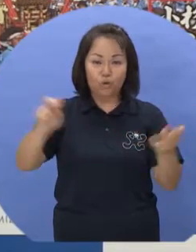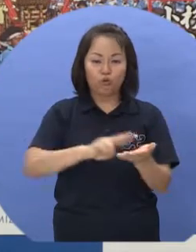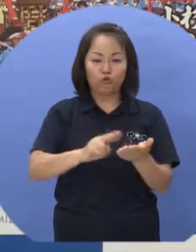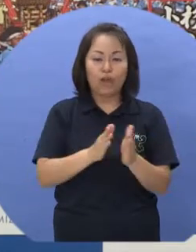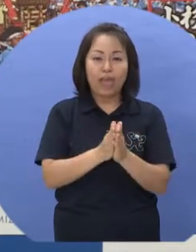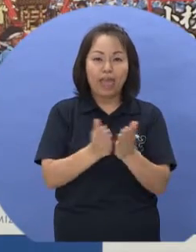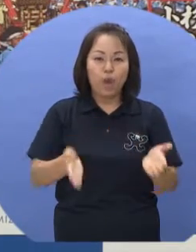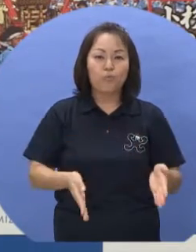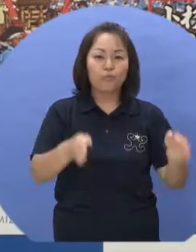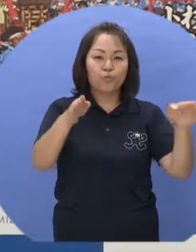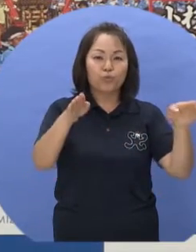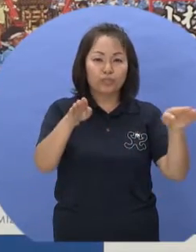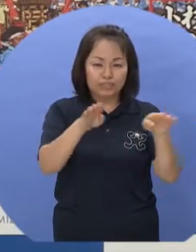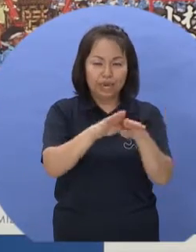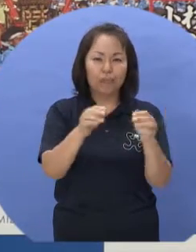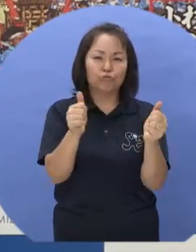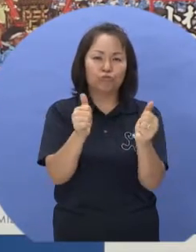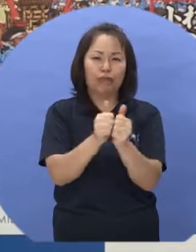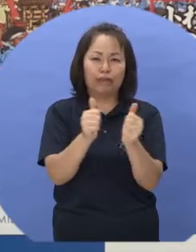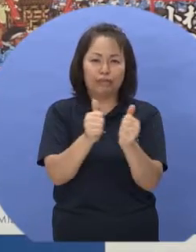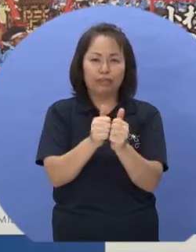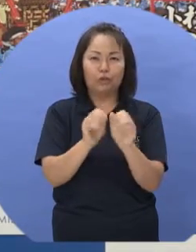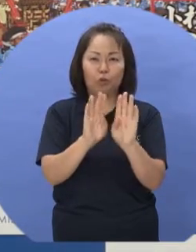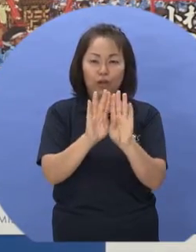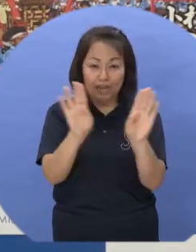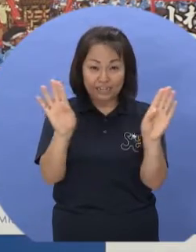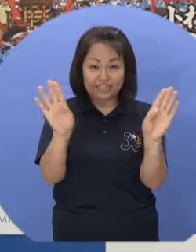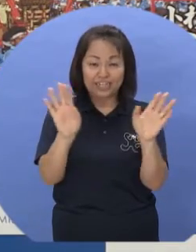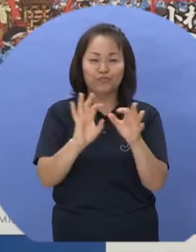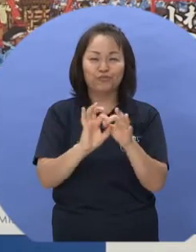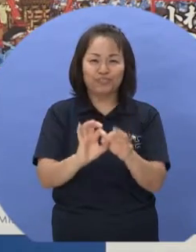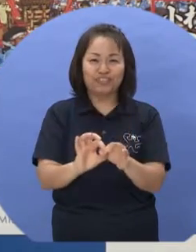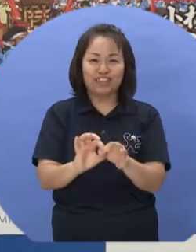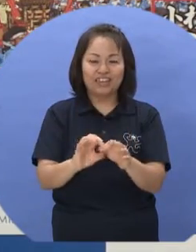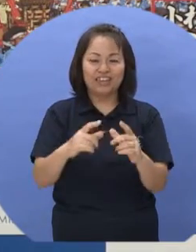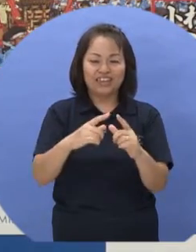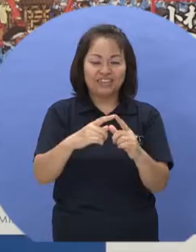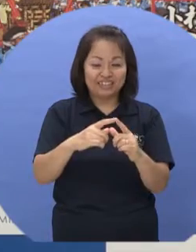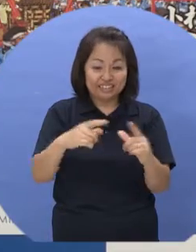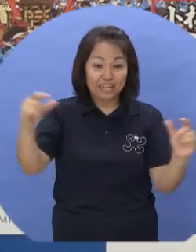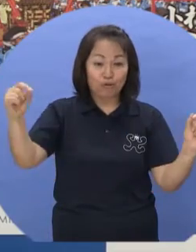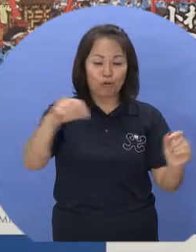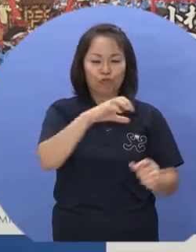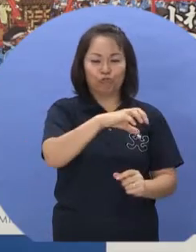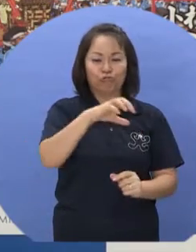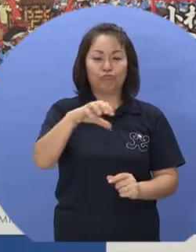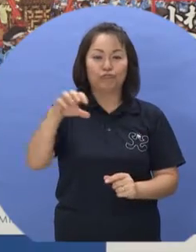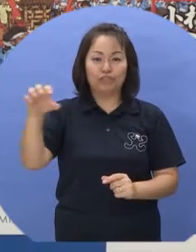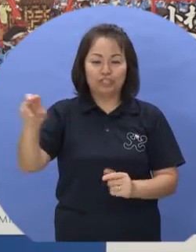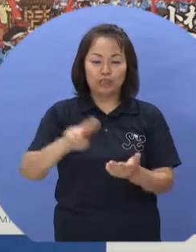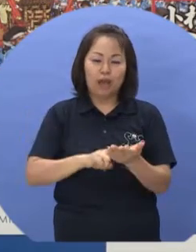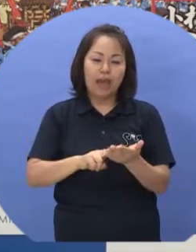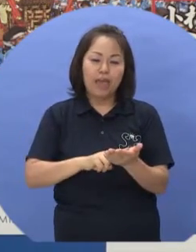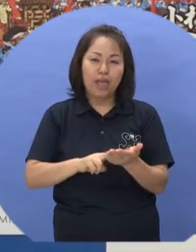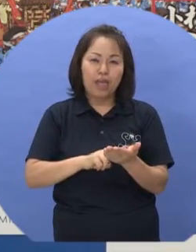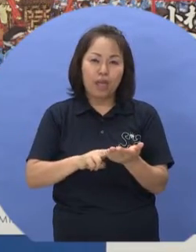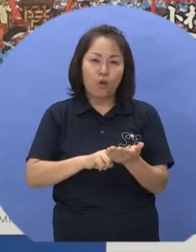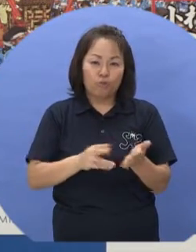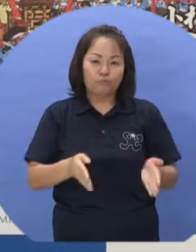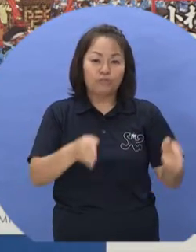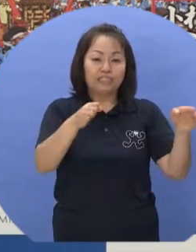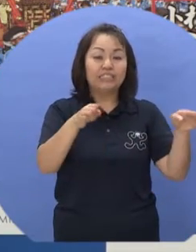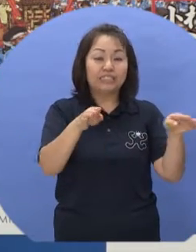会議の開催ということであります。全国にはですね、絵本関連施設、また絵本出版関係者